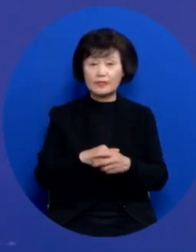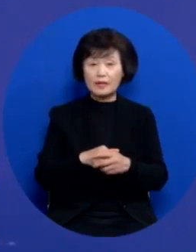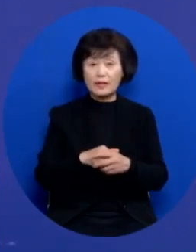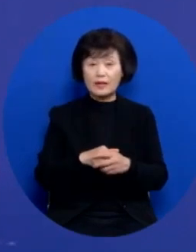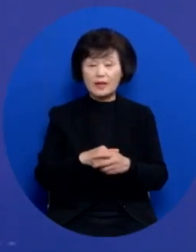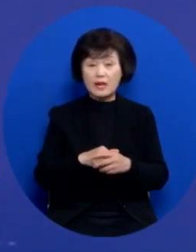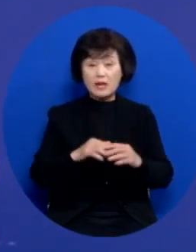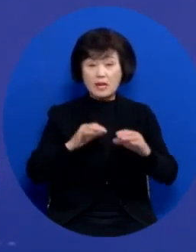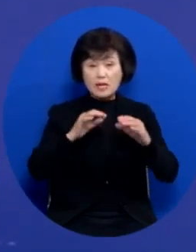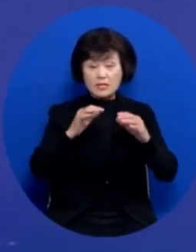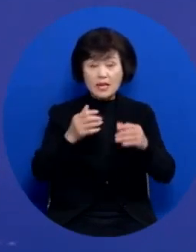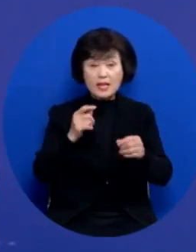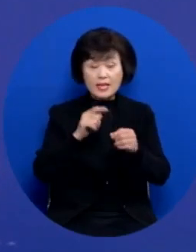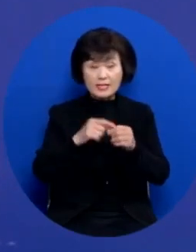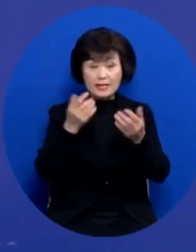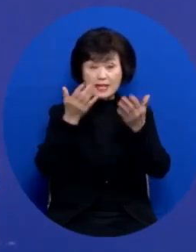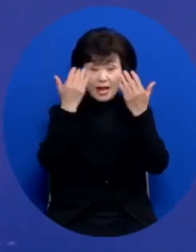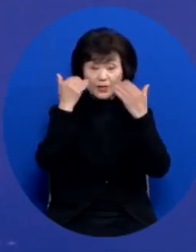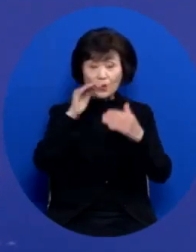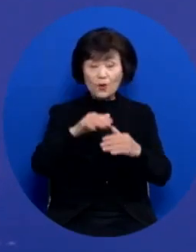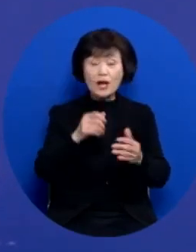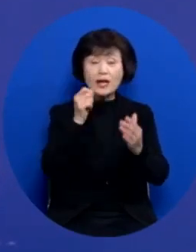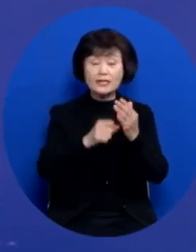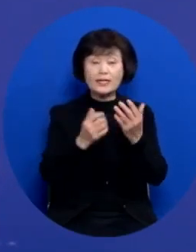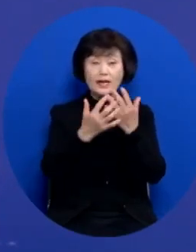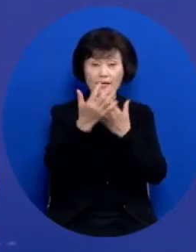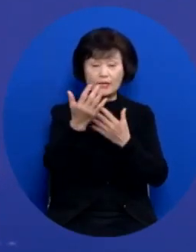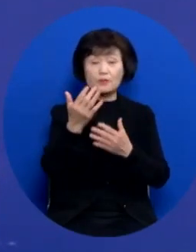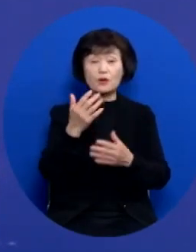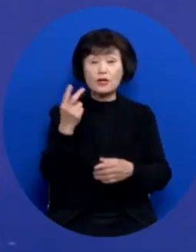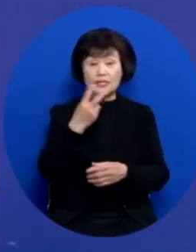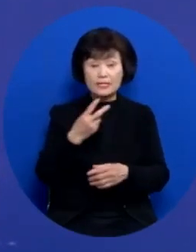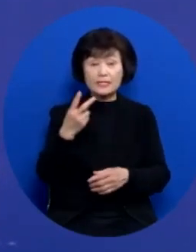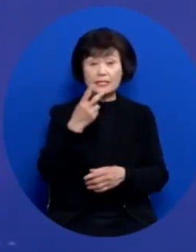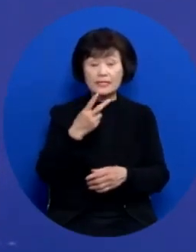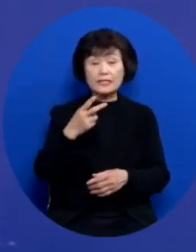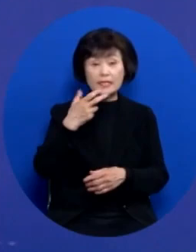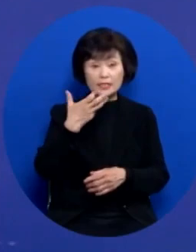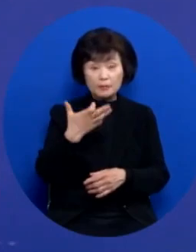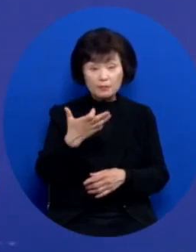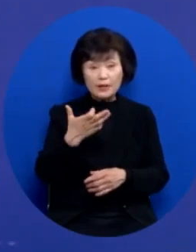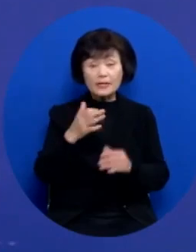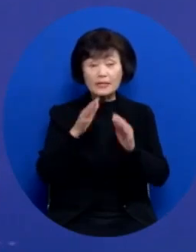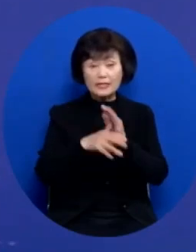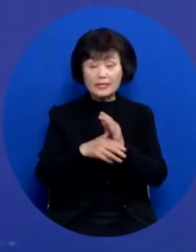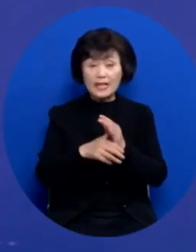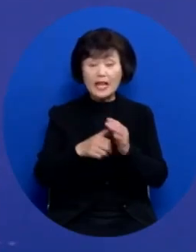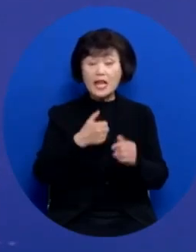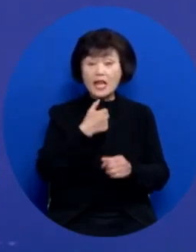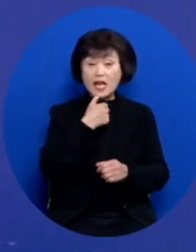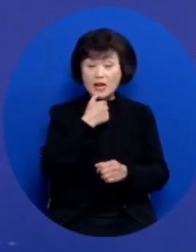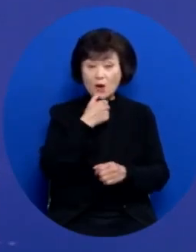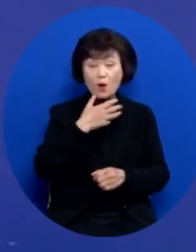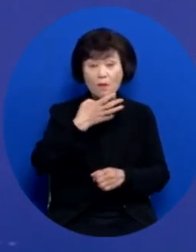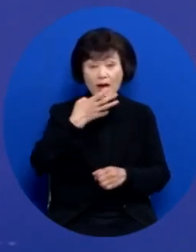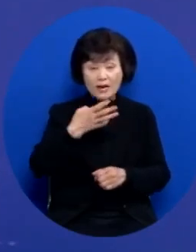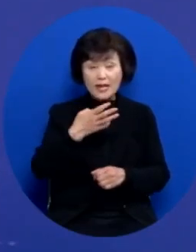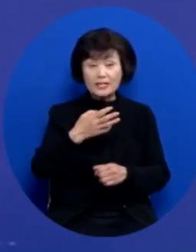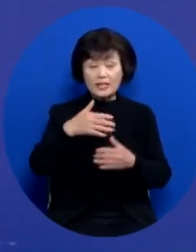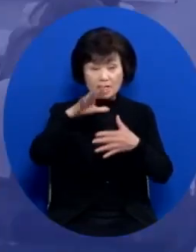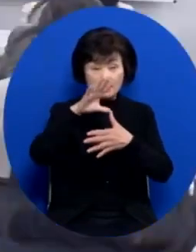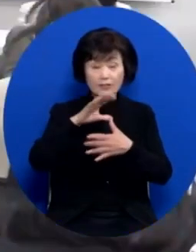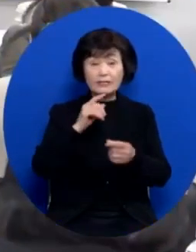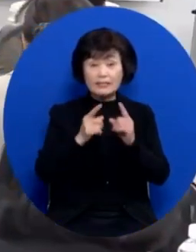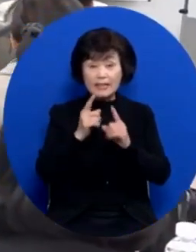글로벌 선진교육과 학교가 기자간담회를 열고 2018년 유럽 교육대회에 이어 라틴아메리카 교육대회를 개최한다고